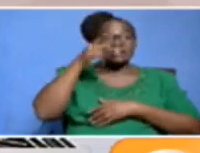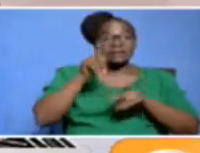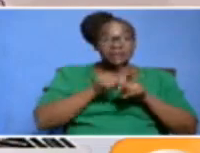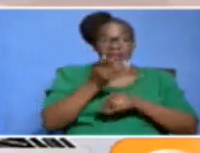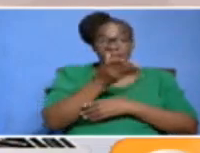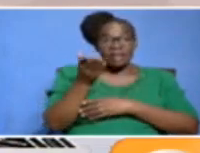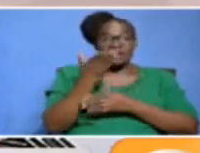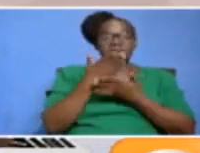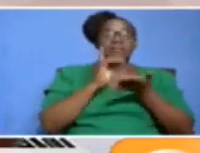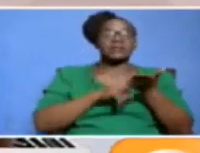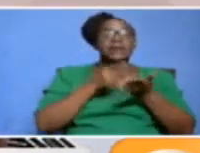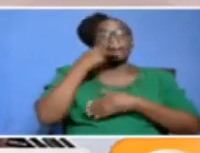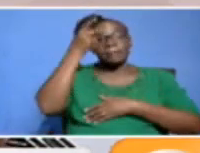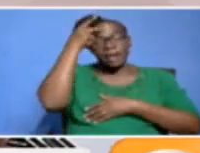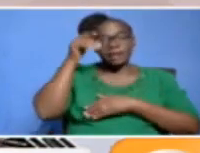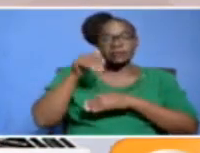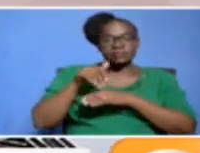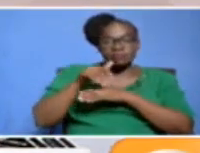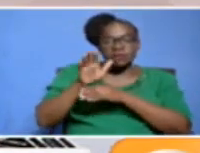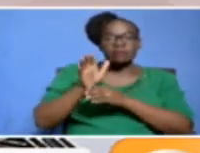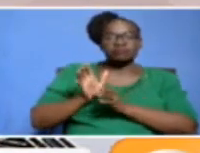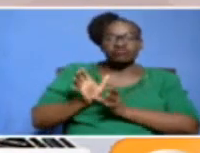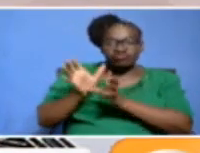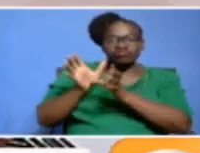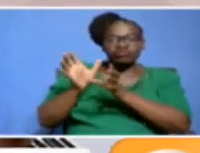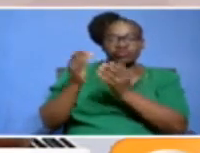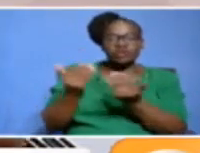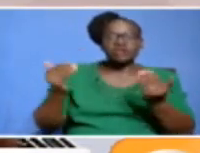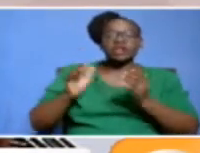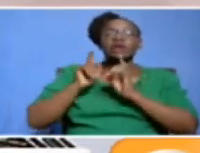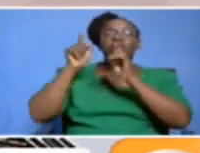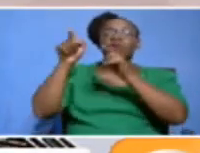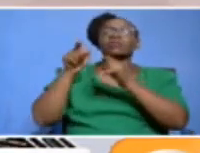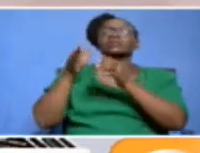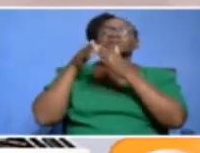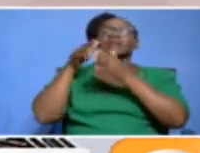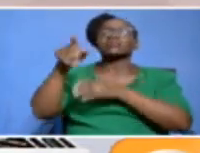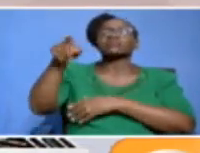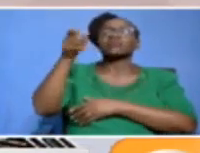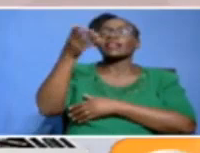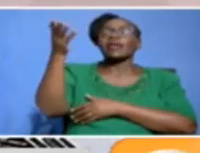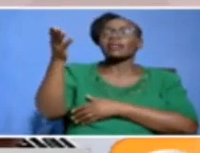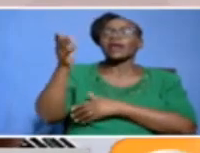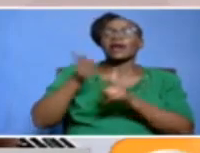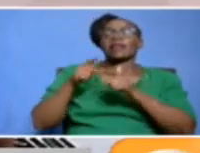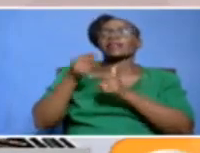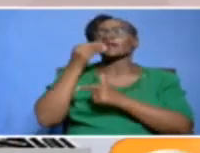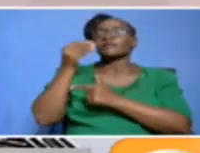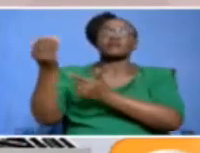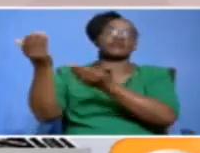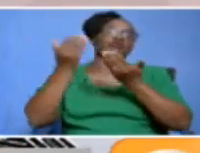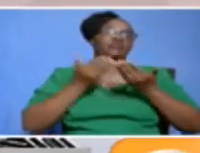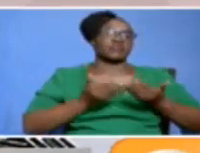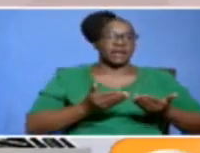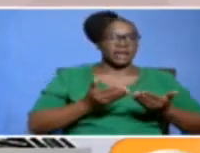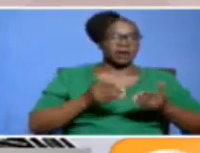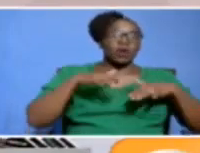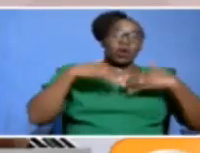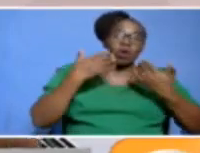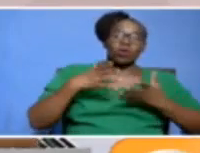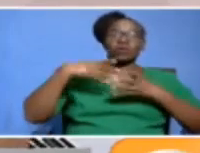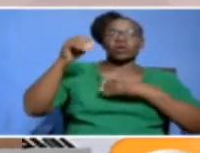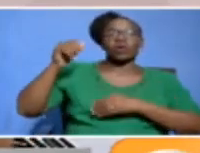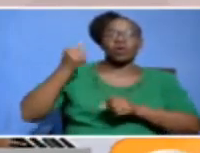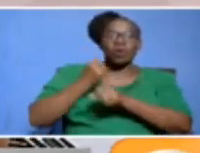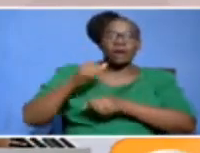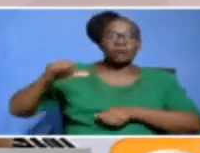hata wanatuma watoto wao wakafanya hili jambo kwa sababu ya kupata chakula nyumbani. Atamtuma tu mtoto aende amletee mapeni. Hata kuna wengine atamwambia mbona wewe